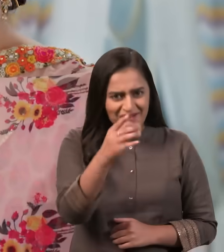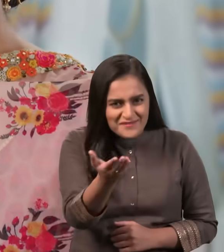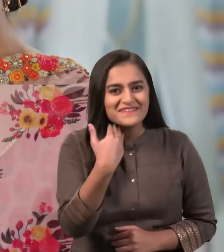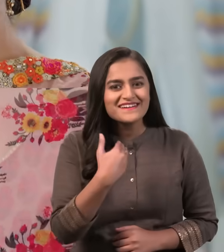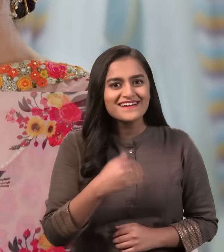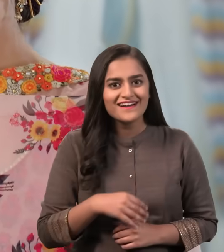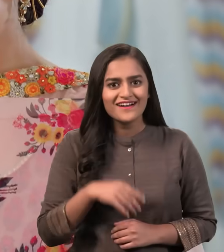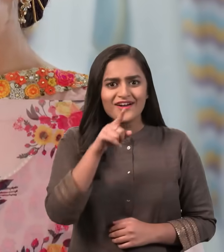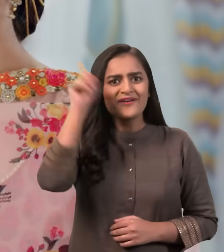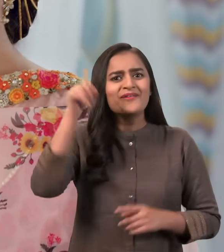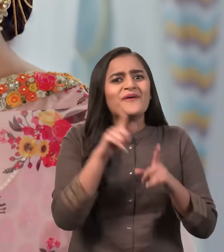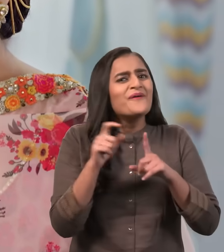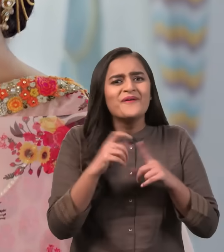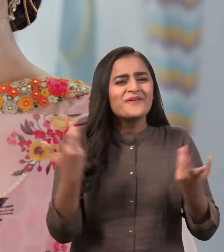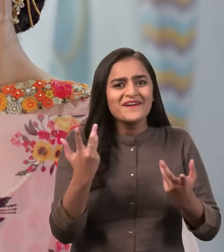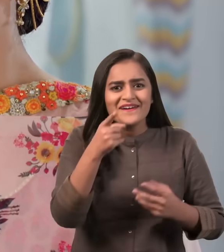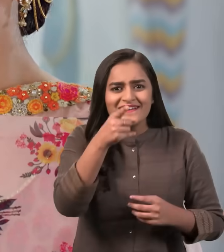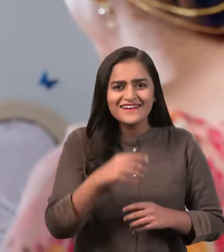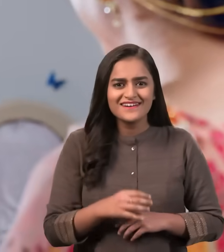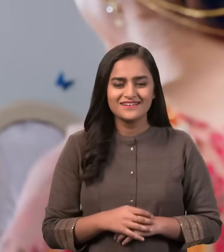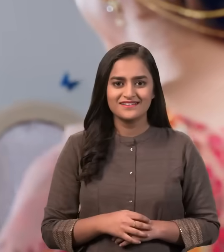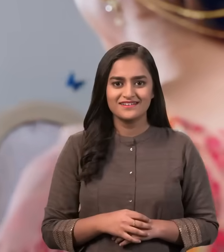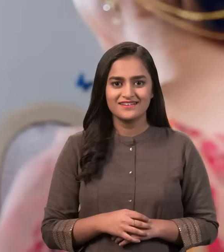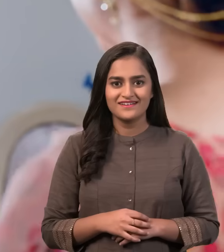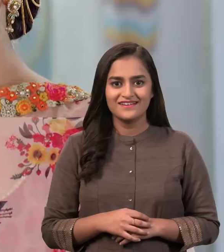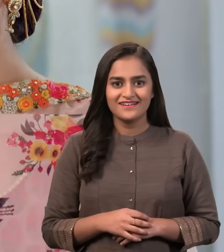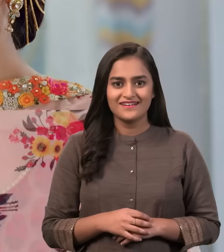बता तो सही, क्या क्या किया तूने वहां पर?